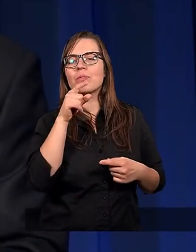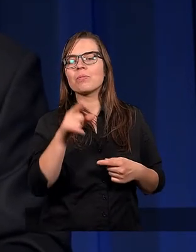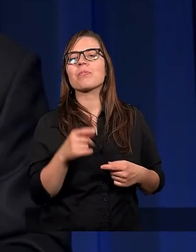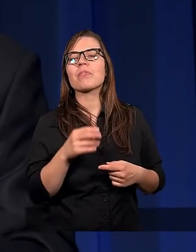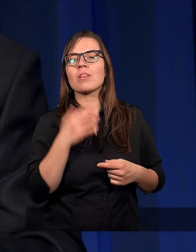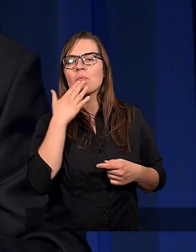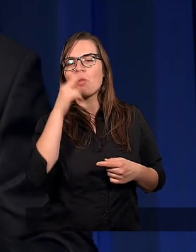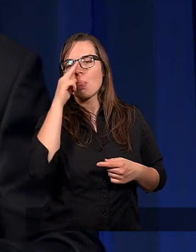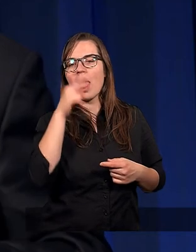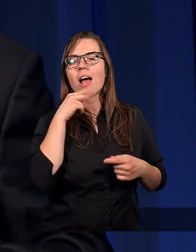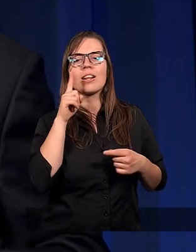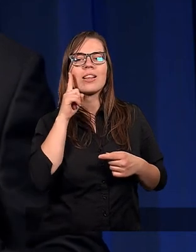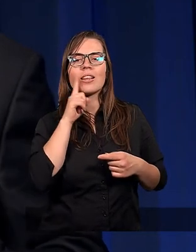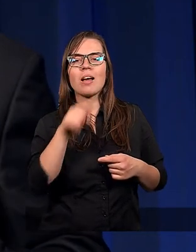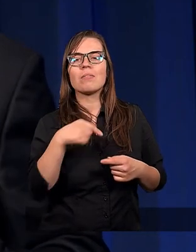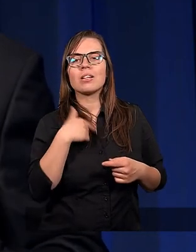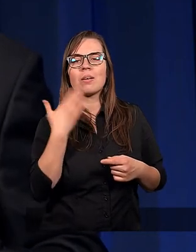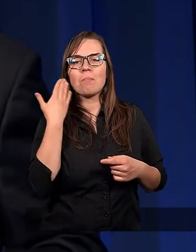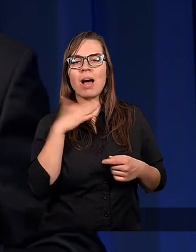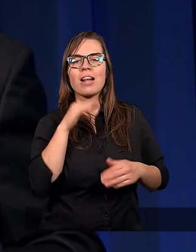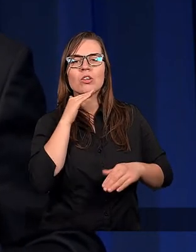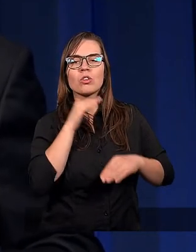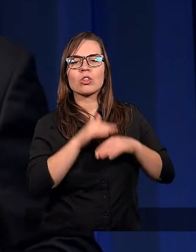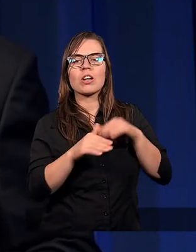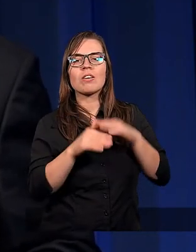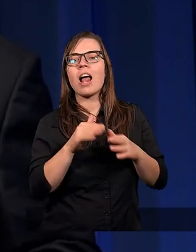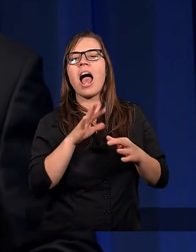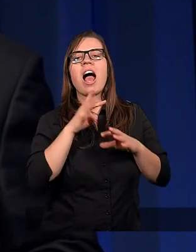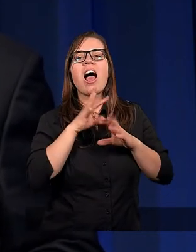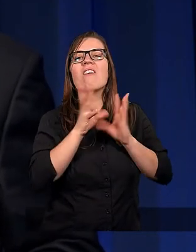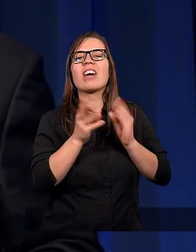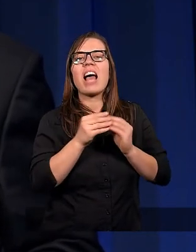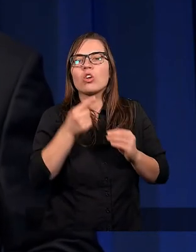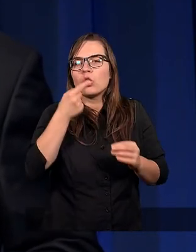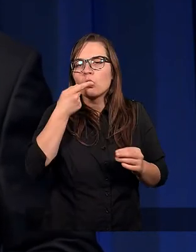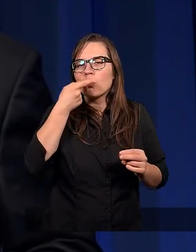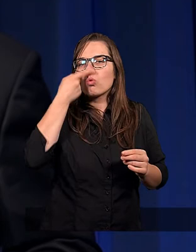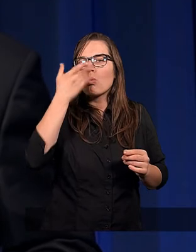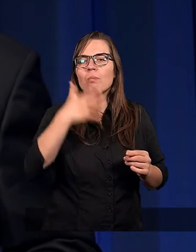tato, jestem naprawdę z tego bardzo szczęśliwa, wręcz dumna.